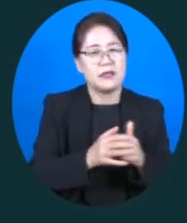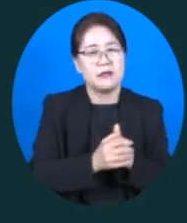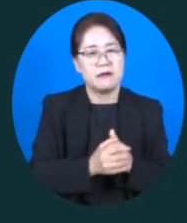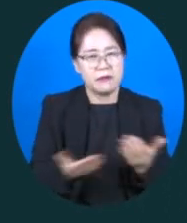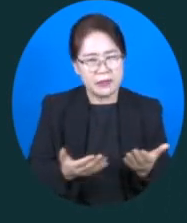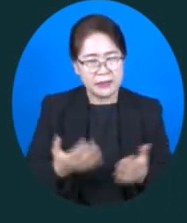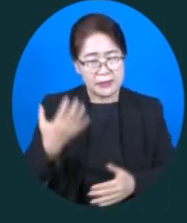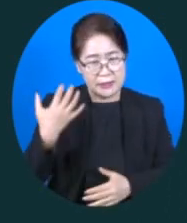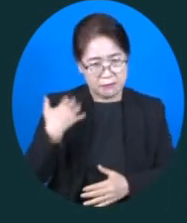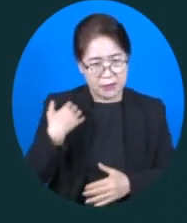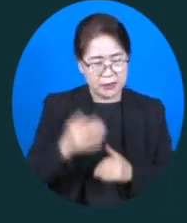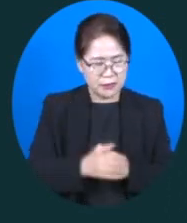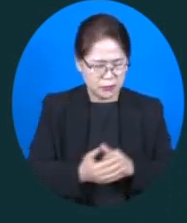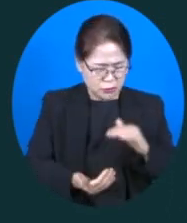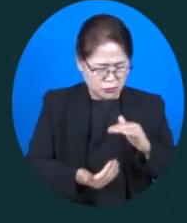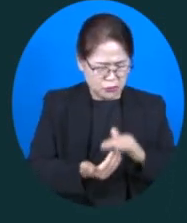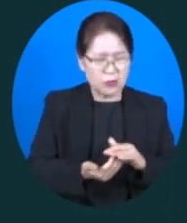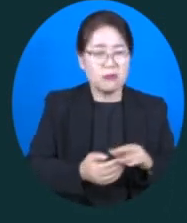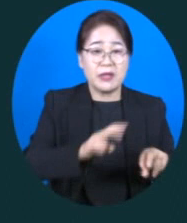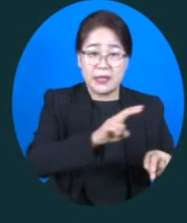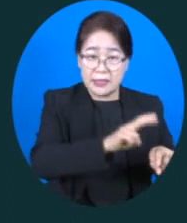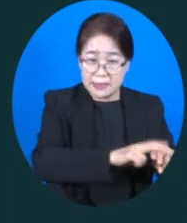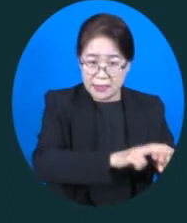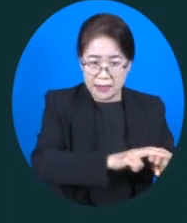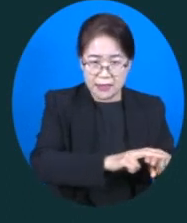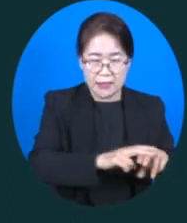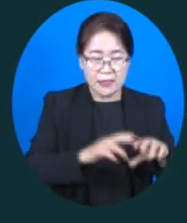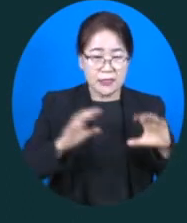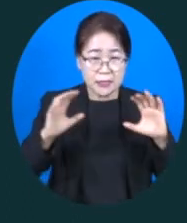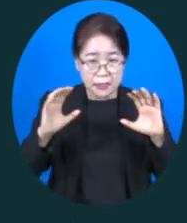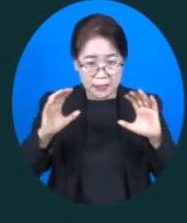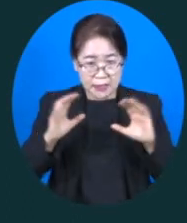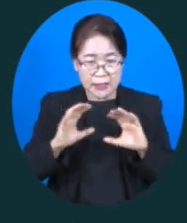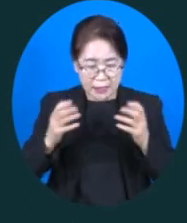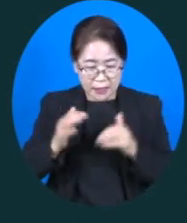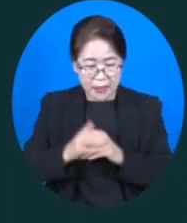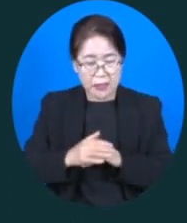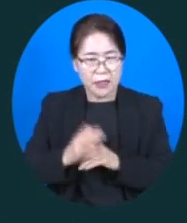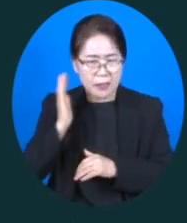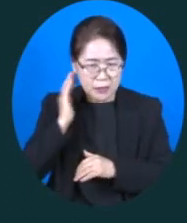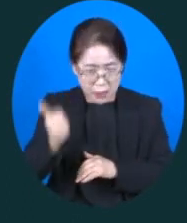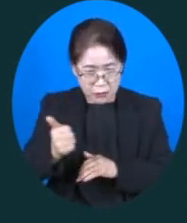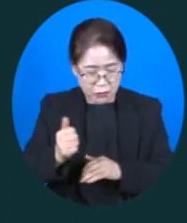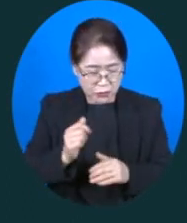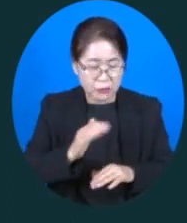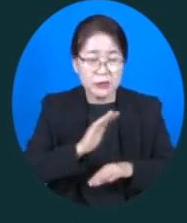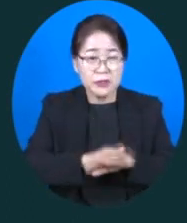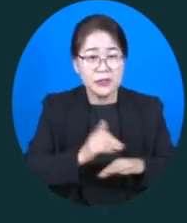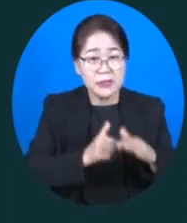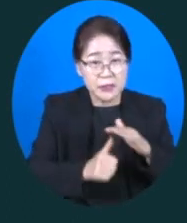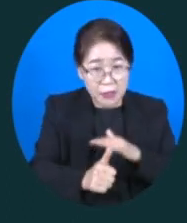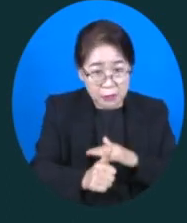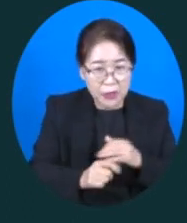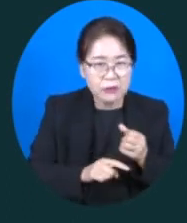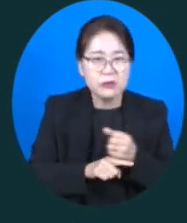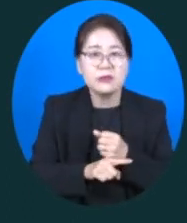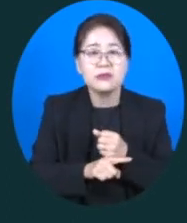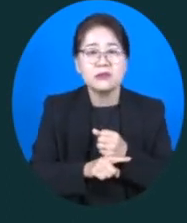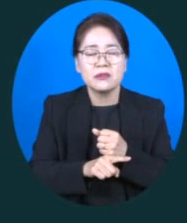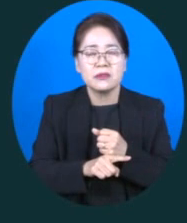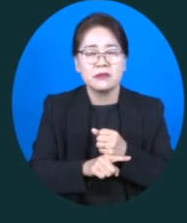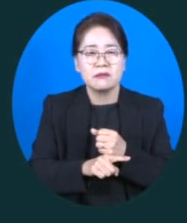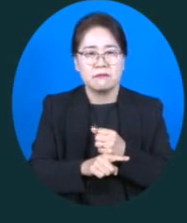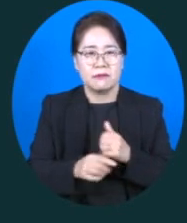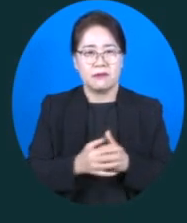최고의 직급 또는 그런 사람으로 국가의 원수와 그 권위를 대표한다. 여러분, 이게 사전이 말하고 있는